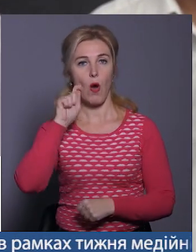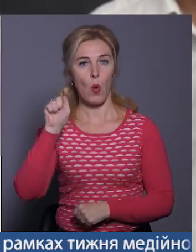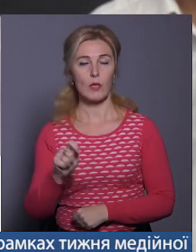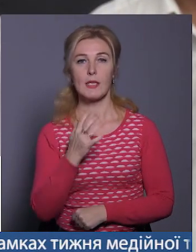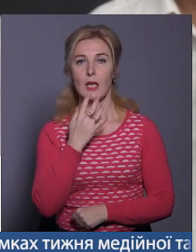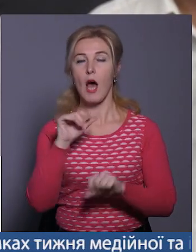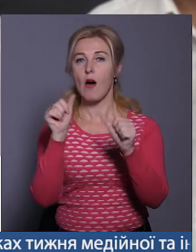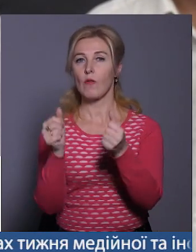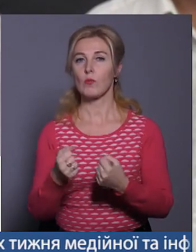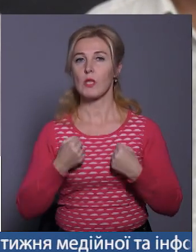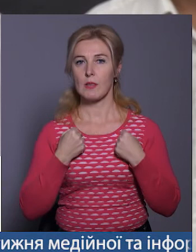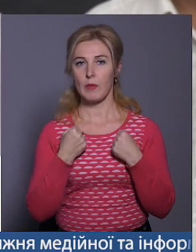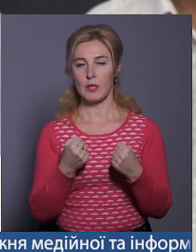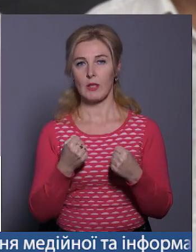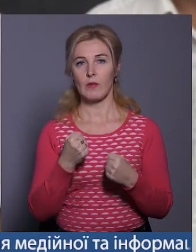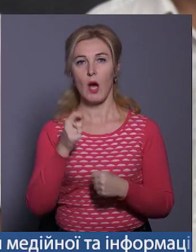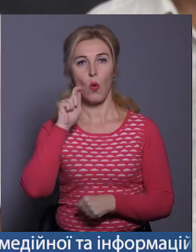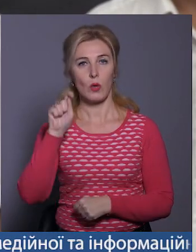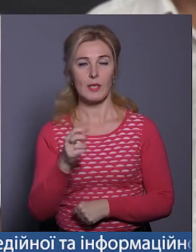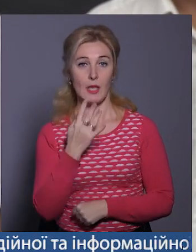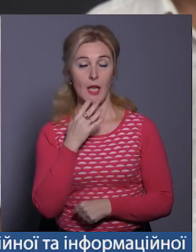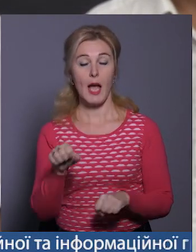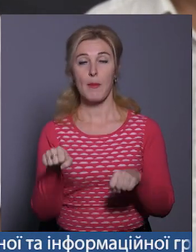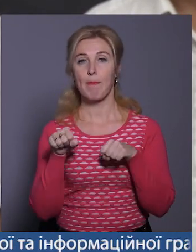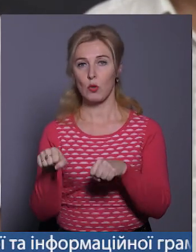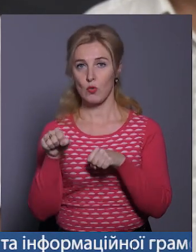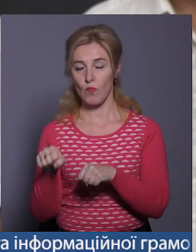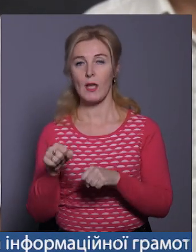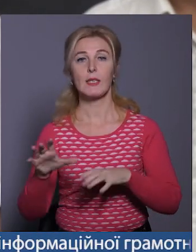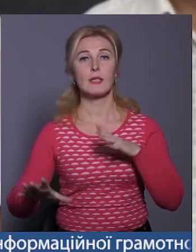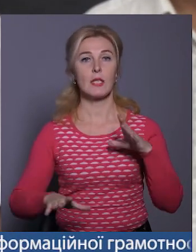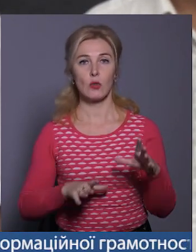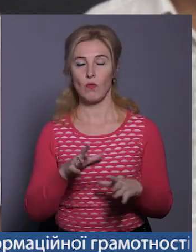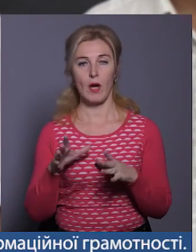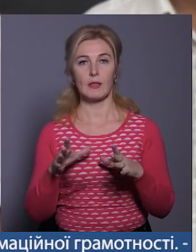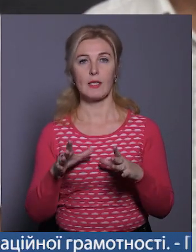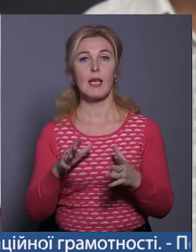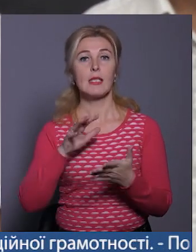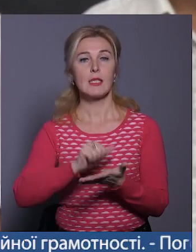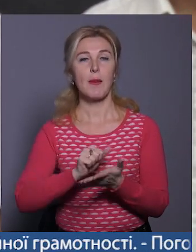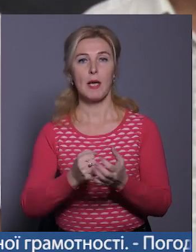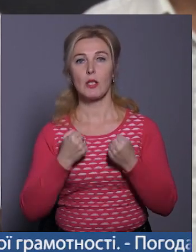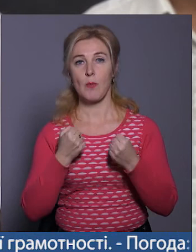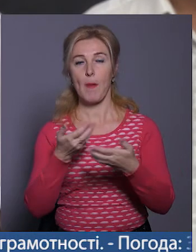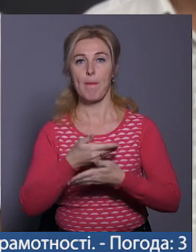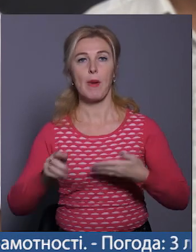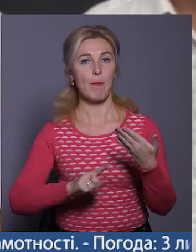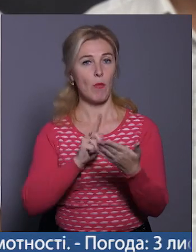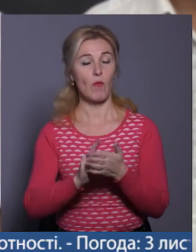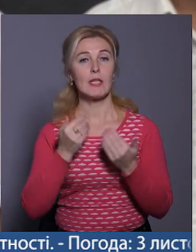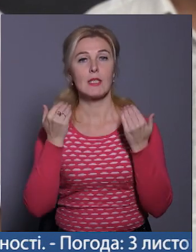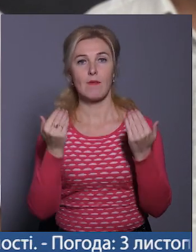нація, формується спортивна українська нація. І боксувати, тренуватись, гратуватись, займатися спортом ми повинні з вами